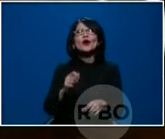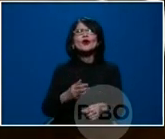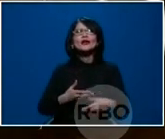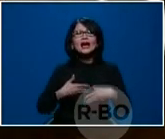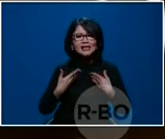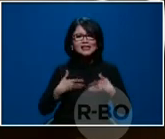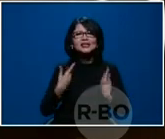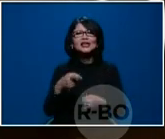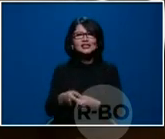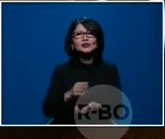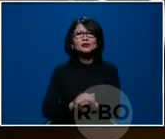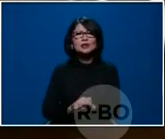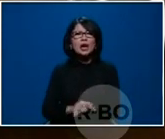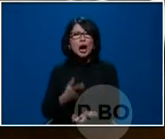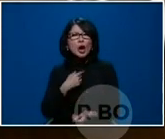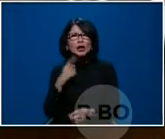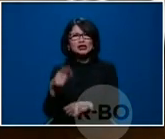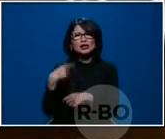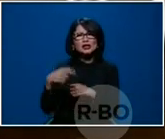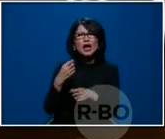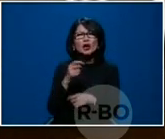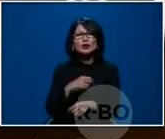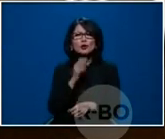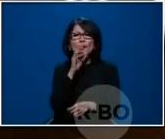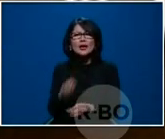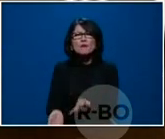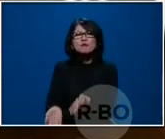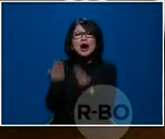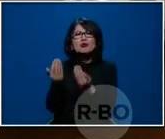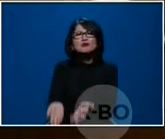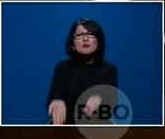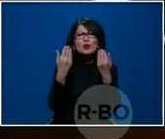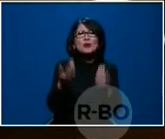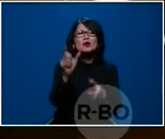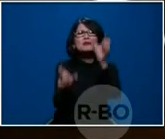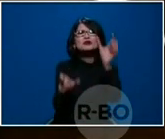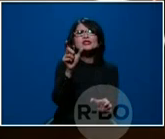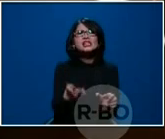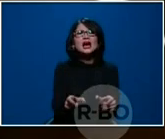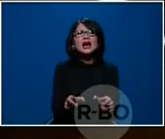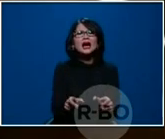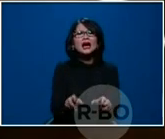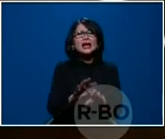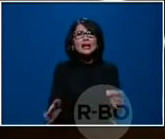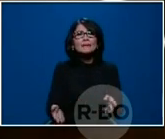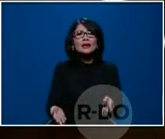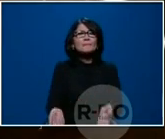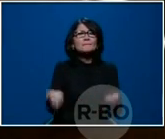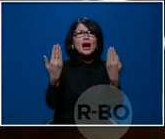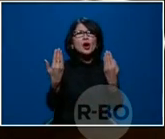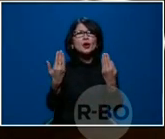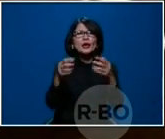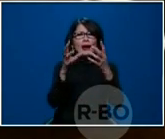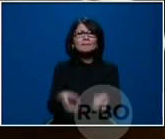makanya kalau kita hanya mengatakan membangunmembangun manusia maembangun manusia tidak ada bangun benda matinya